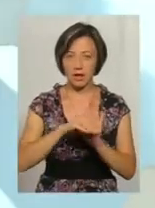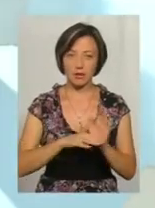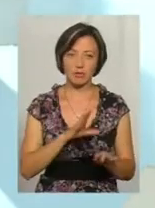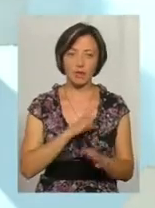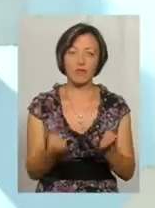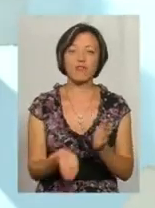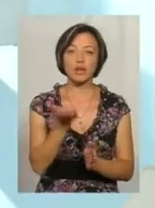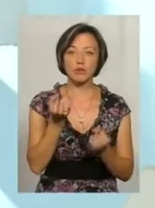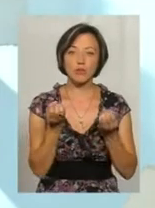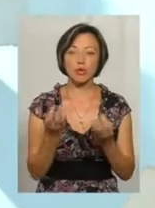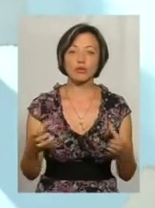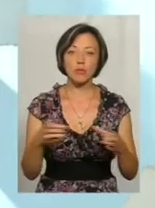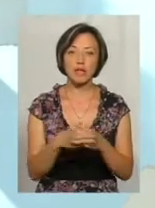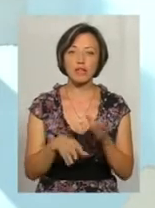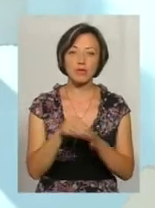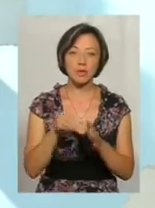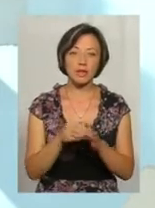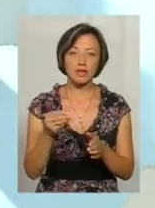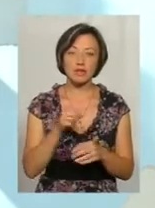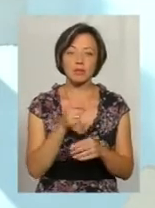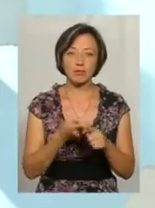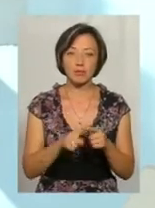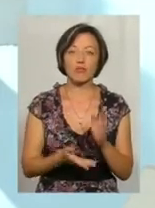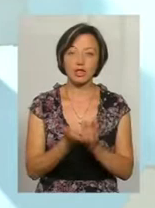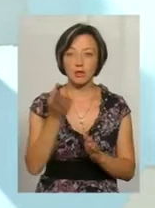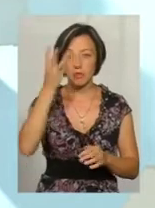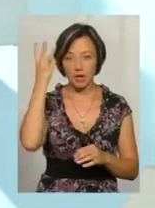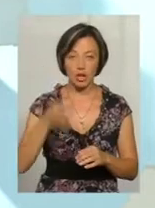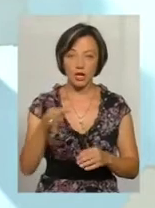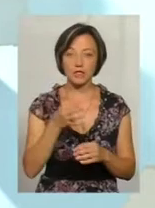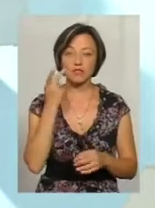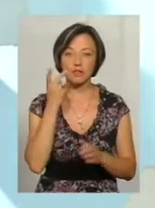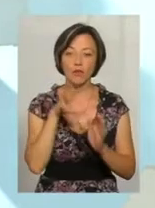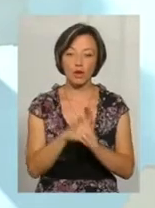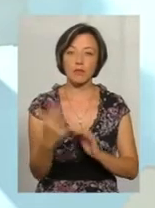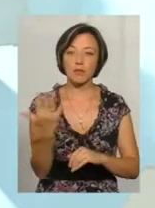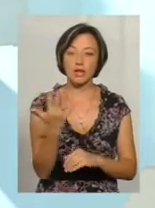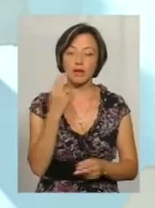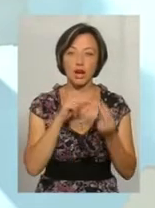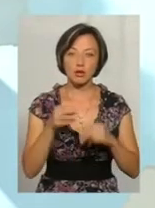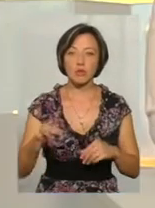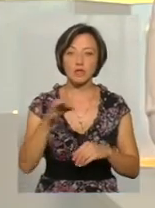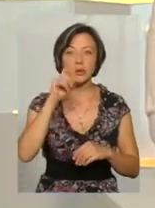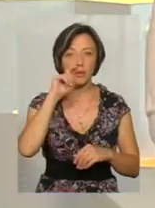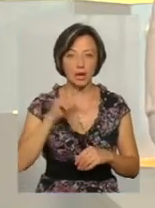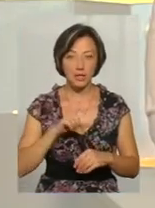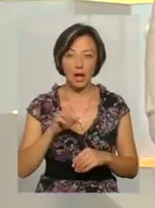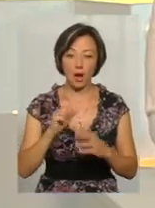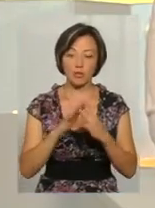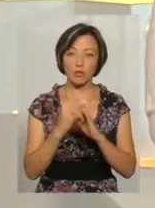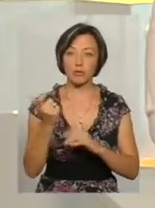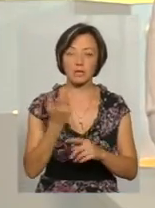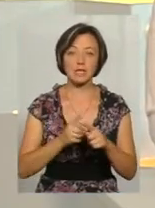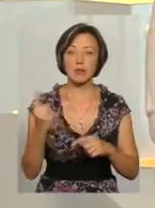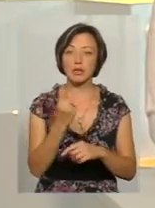в них вищі, просто не комітет виборців, там інші давали, вони були вищі. Хмельниччина завжди була, входила в п'ятірку кращих областей України, а по сільському господарству